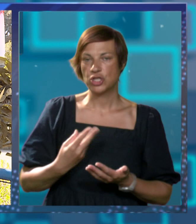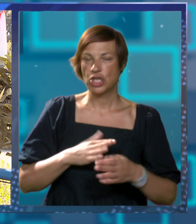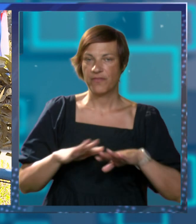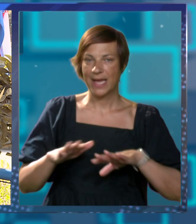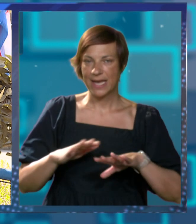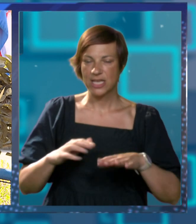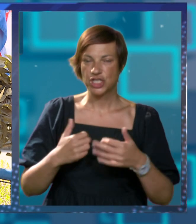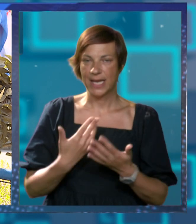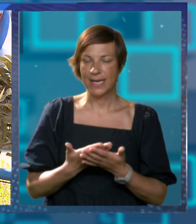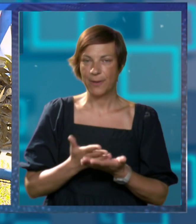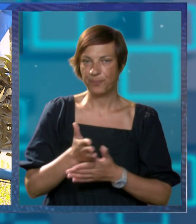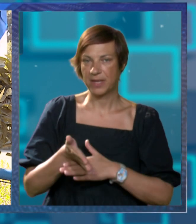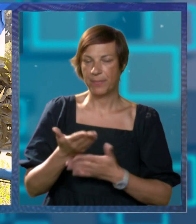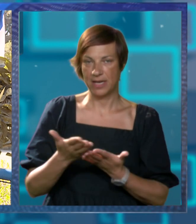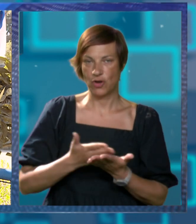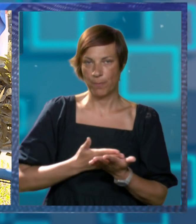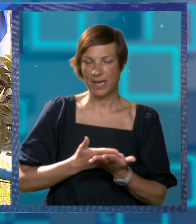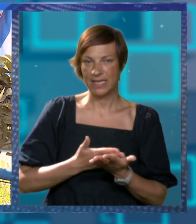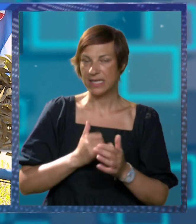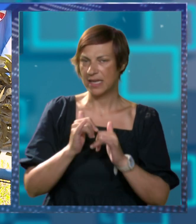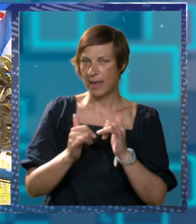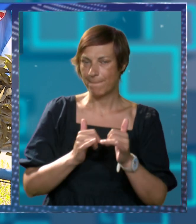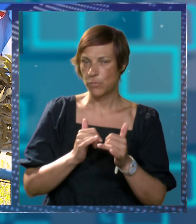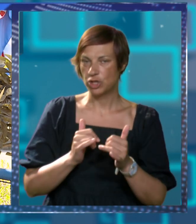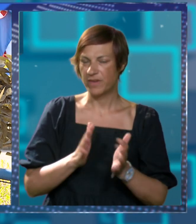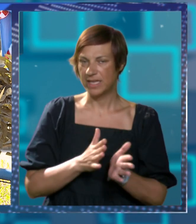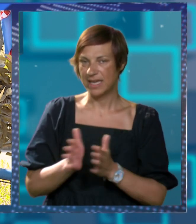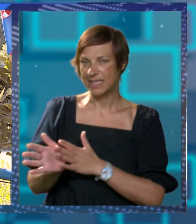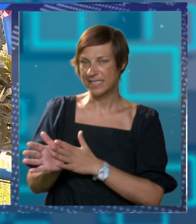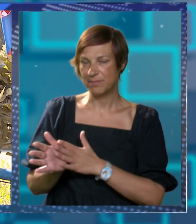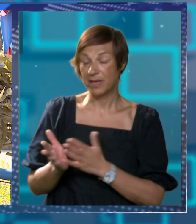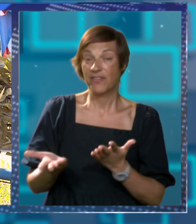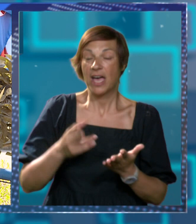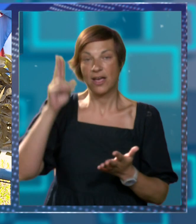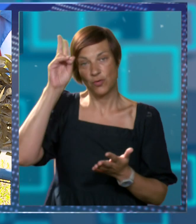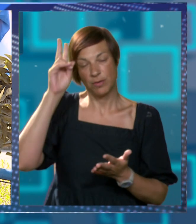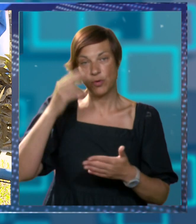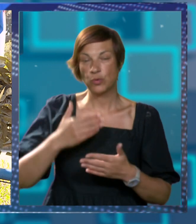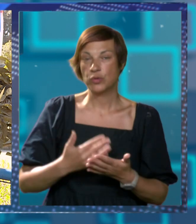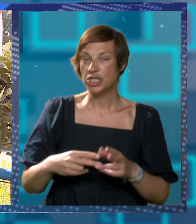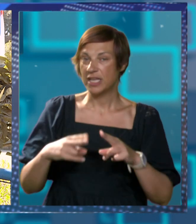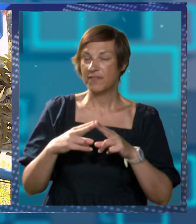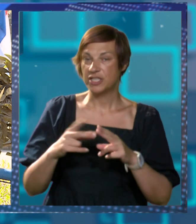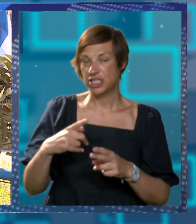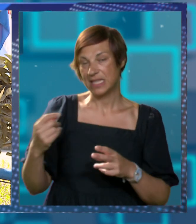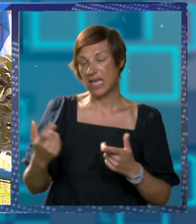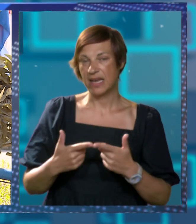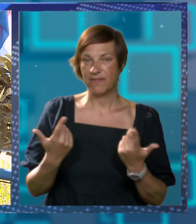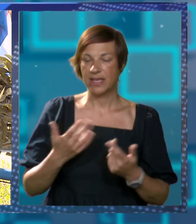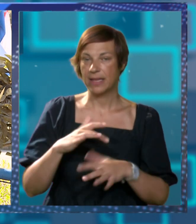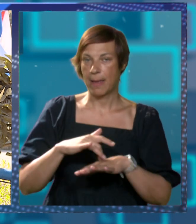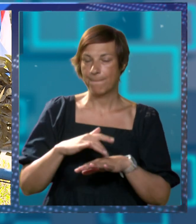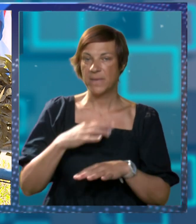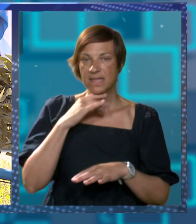građane da prilikom planiranja svojih putovanja izbjegavaju, ako je moguće, ova vršna opterećenja dane vikenda,